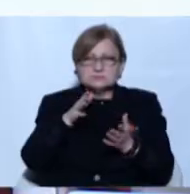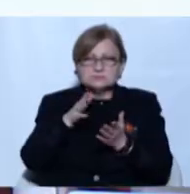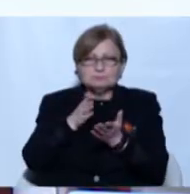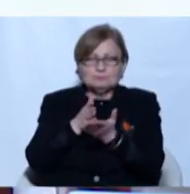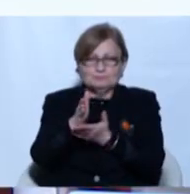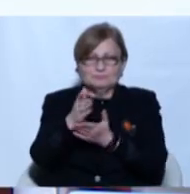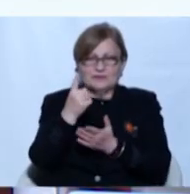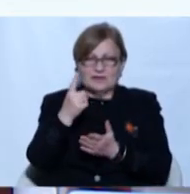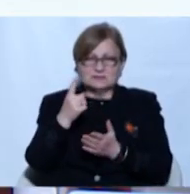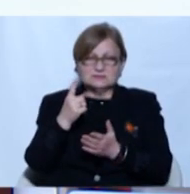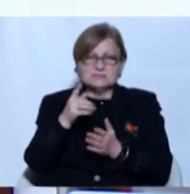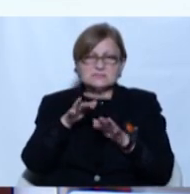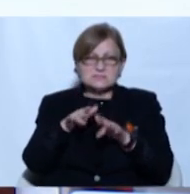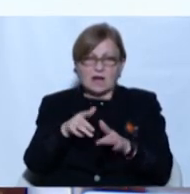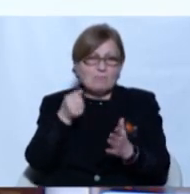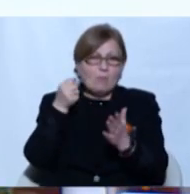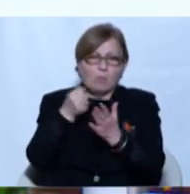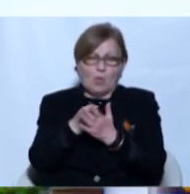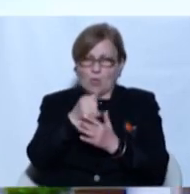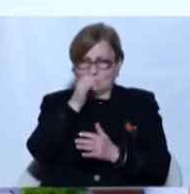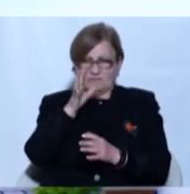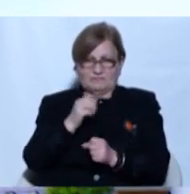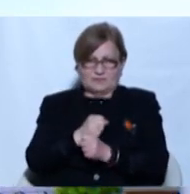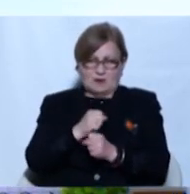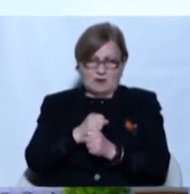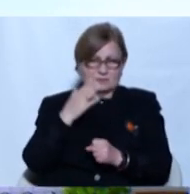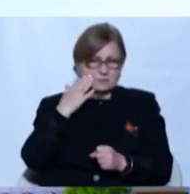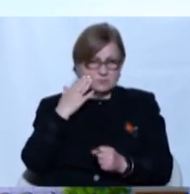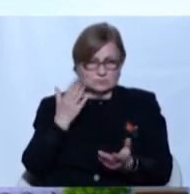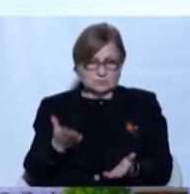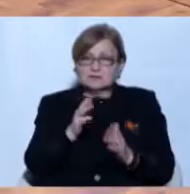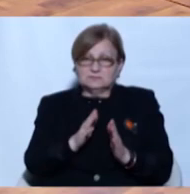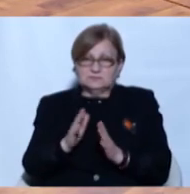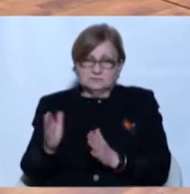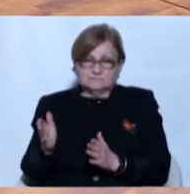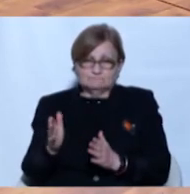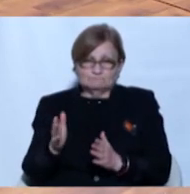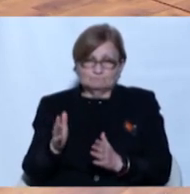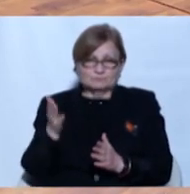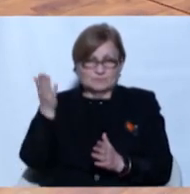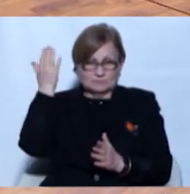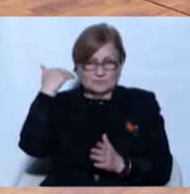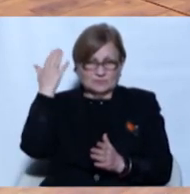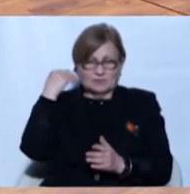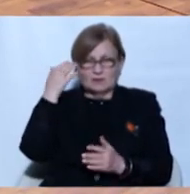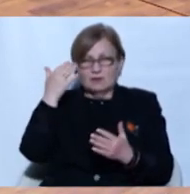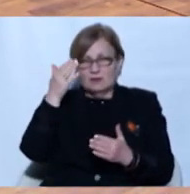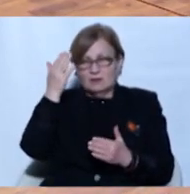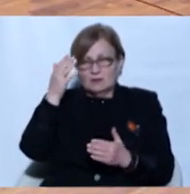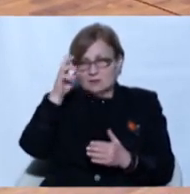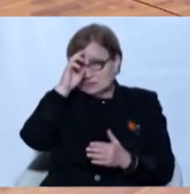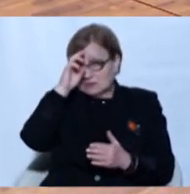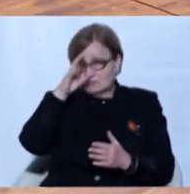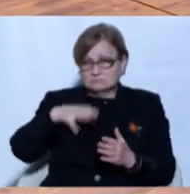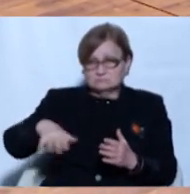ერთი საქმეც კი ვერ მიიყვანა ბოლომდე და ერთი საქმეც კი ვერ გააკეთა სწორედო. ეს საუბარი არის ვიც კარგად იქცეოდა ქვეყნის აზრისით,